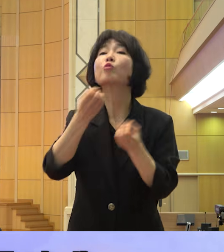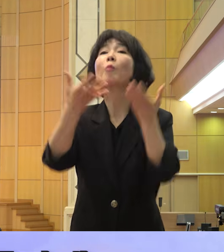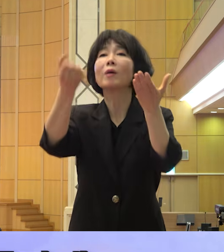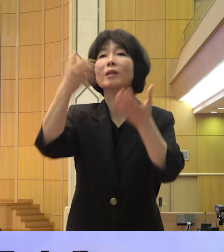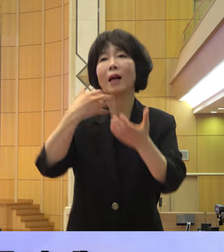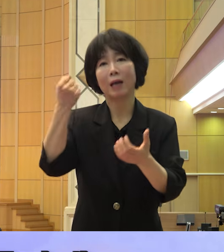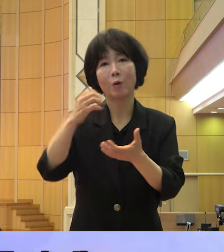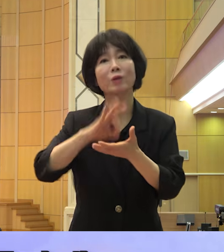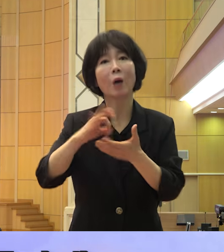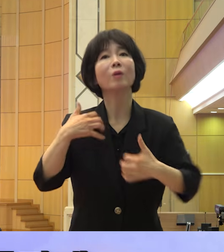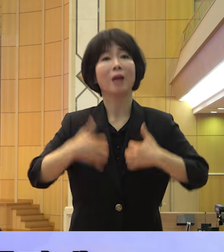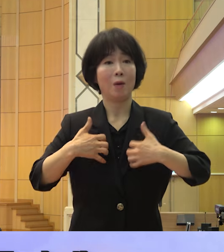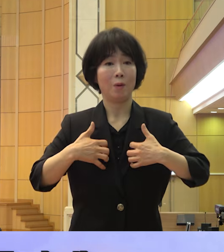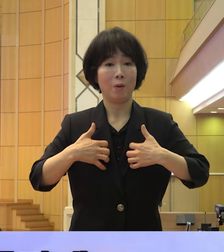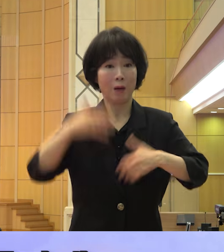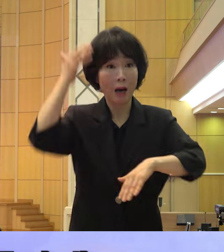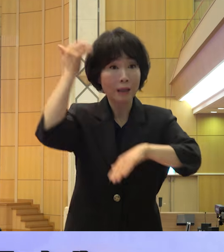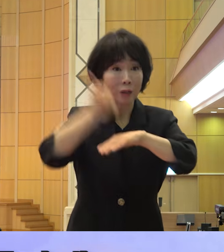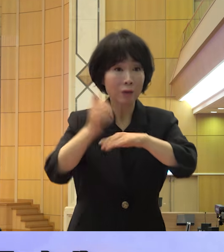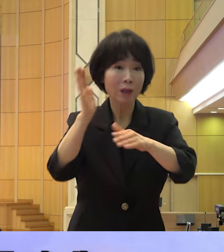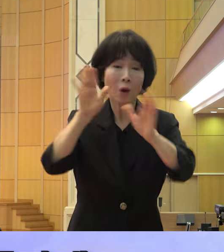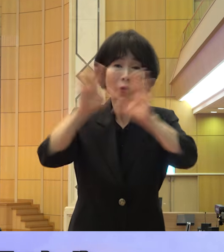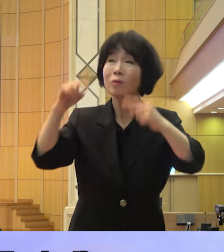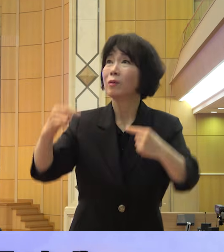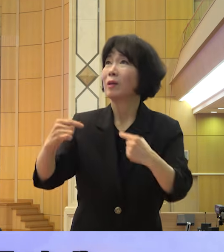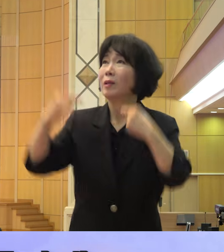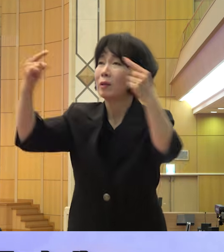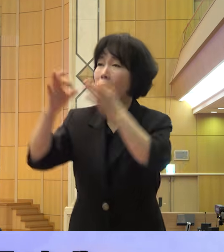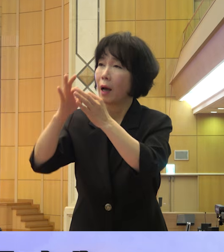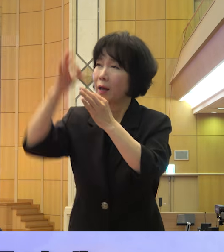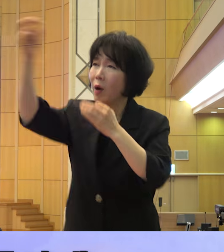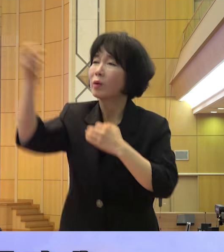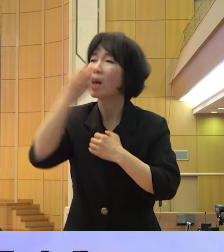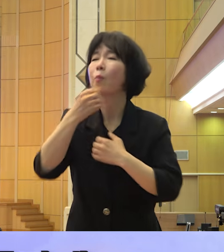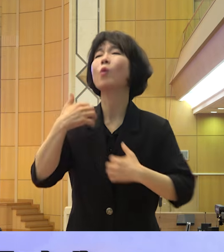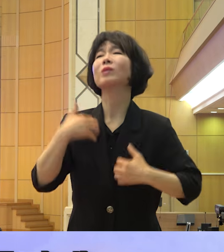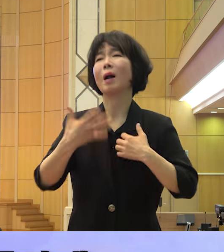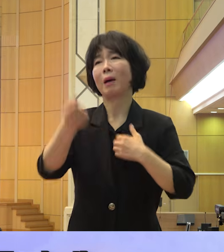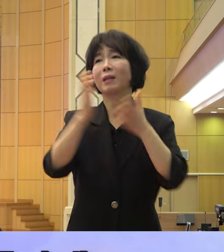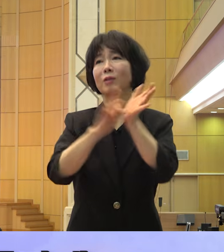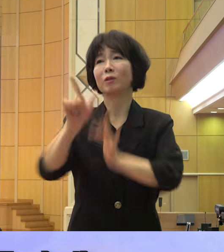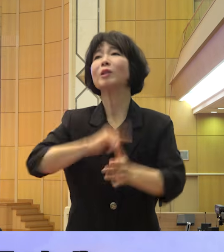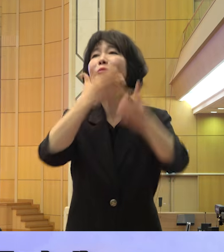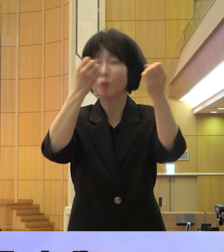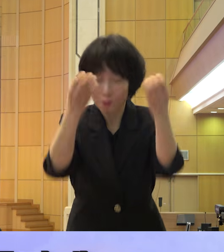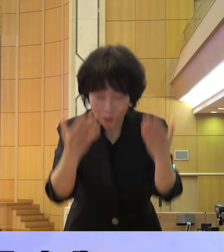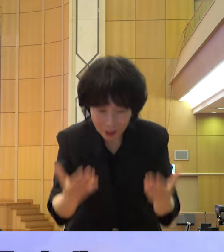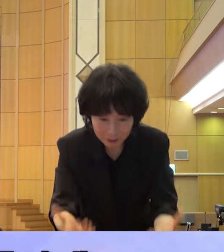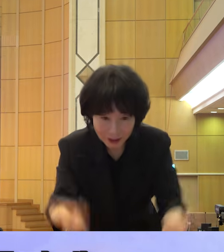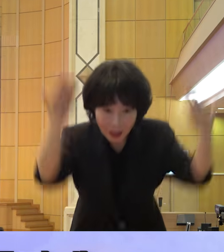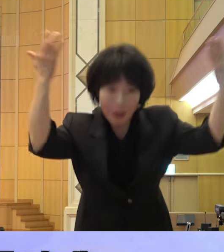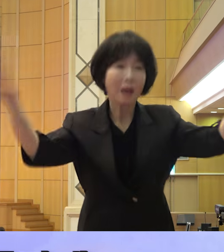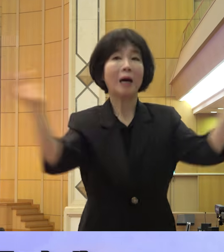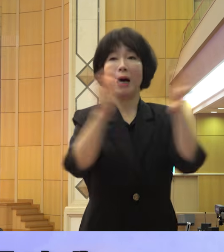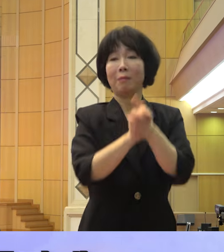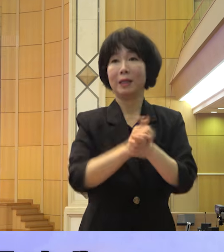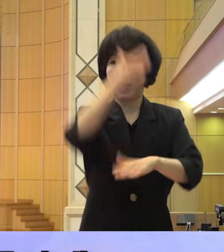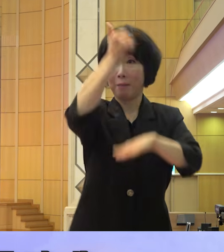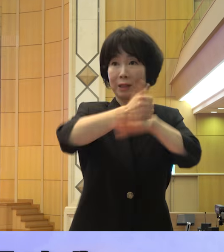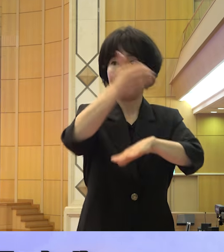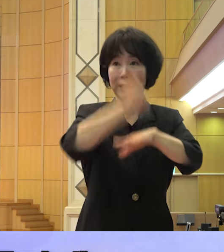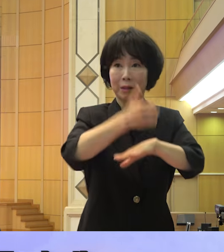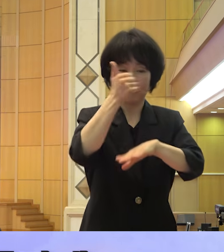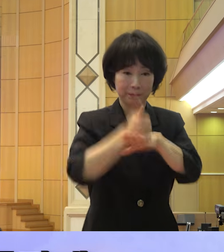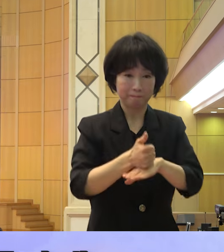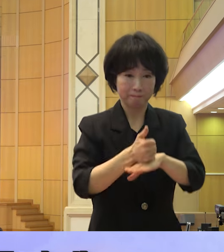해주시고 그 다음에 천국 가서는 영생 복락을 또 누리는 거예요. 이러한 축복이 여러분에게 있기를 주 여러분 축원합니다. 마지막으로 고린도후서 6장